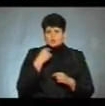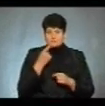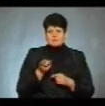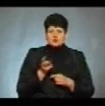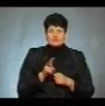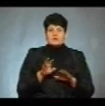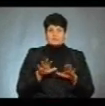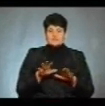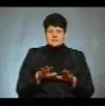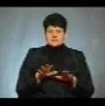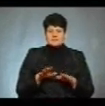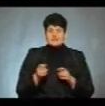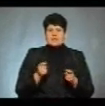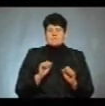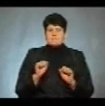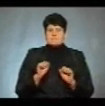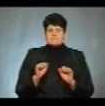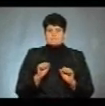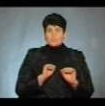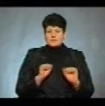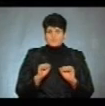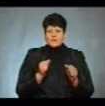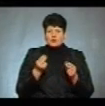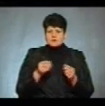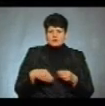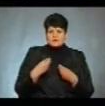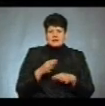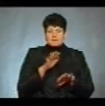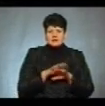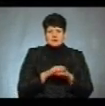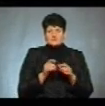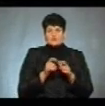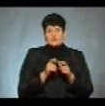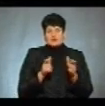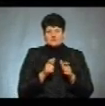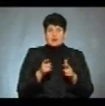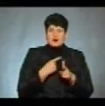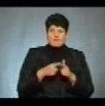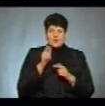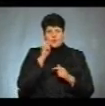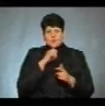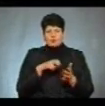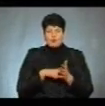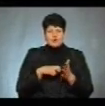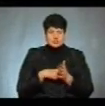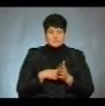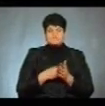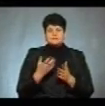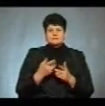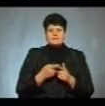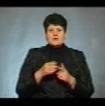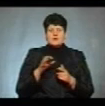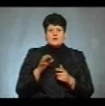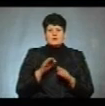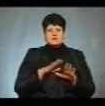до місцевого департаменту. Кошти перераховуватимуть на банківську карту або через Укрпошту. Заступник директора департаменту соцзахисту